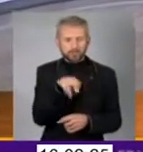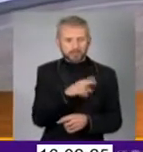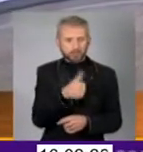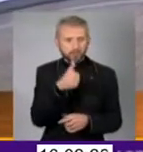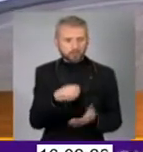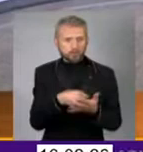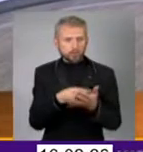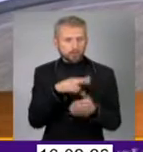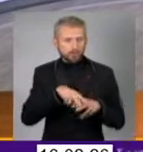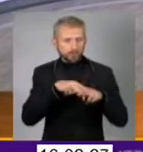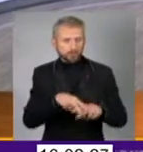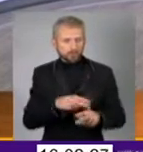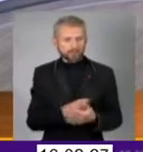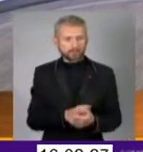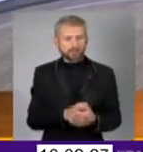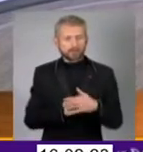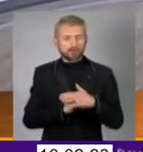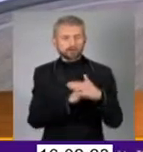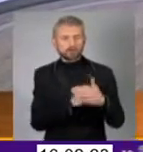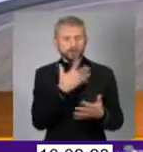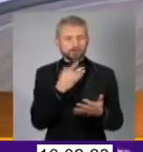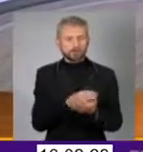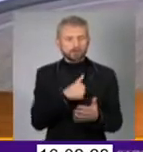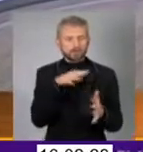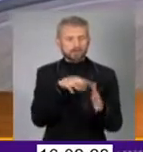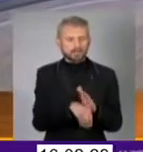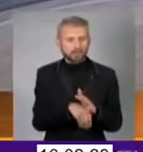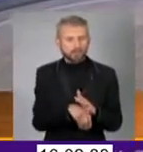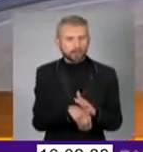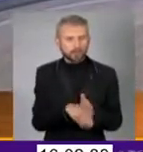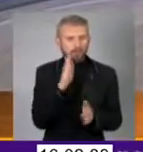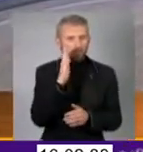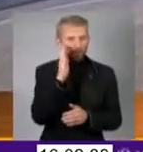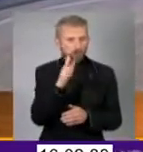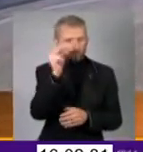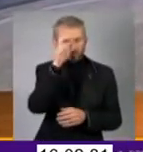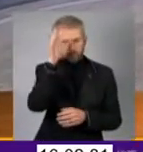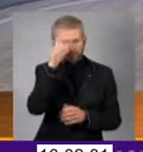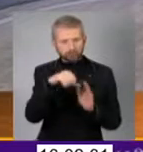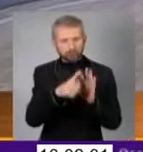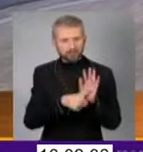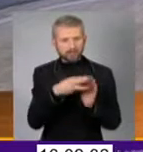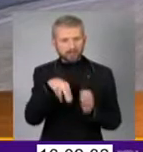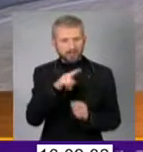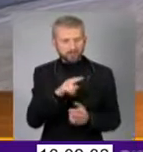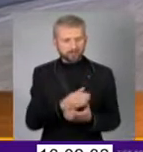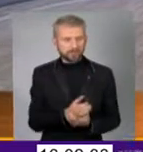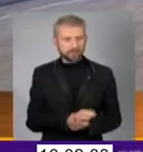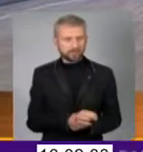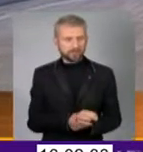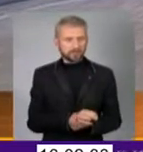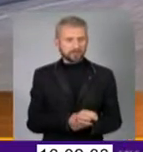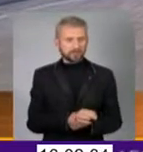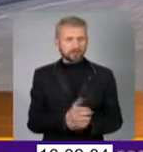для столиці. В основі своїй ми закладаємо саме в майбутнє, в освіту 16 мільярдів.